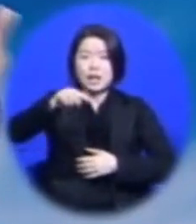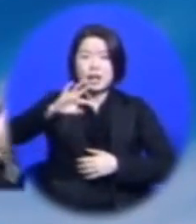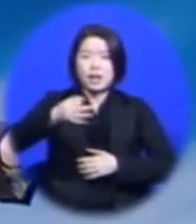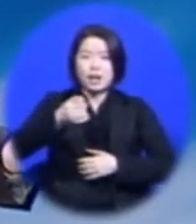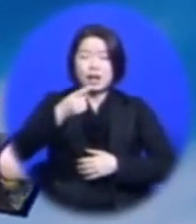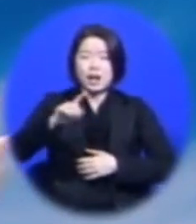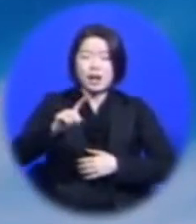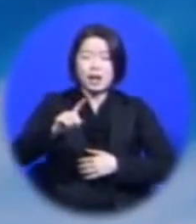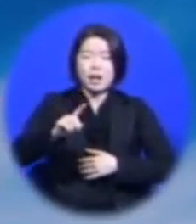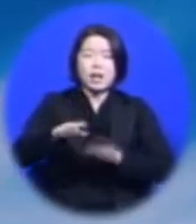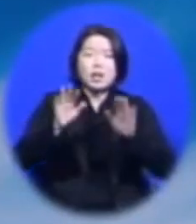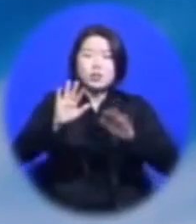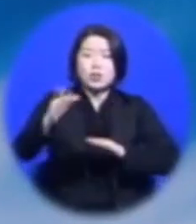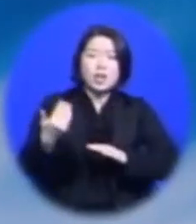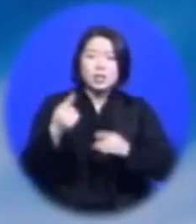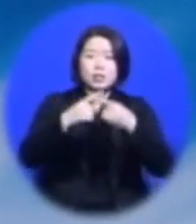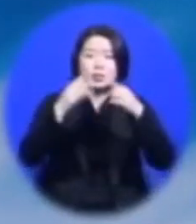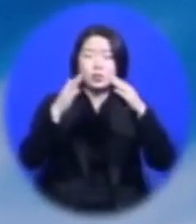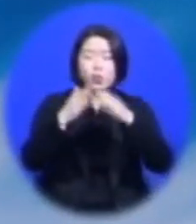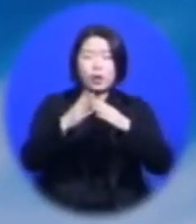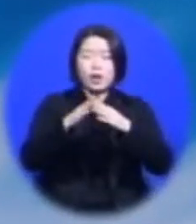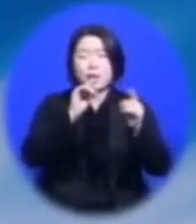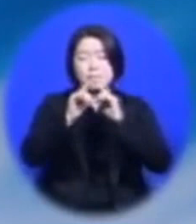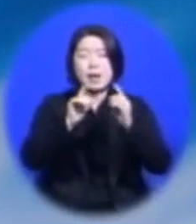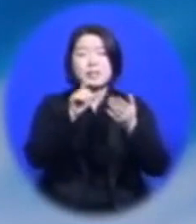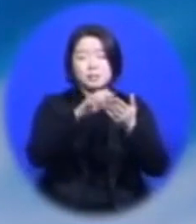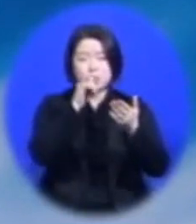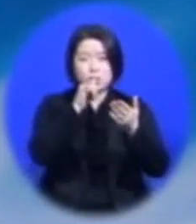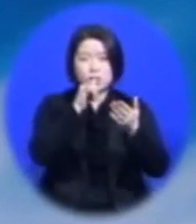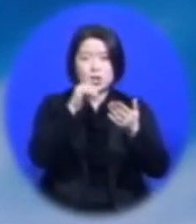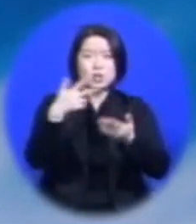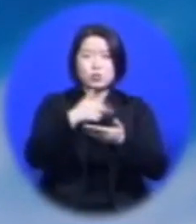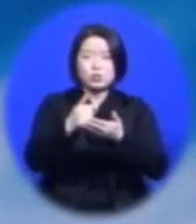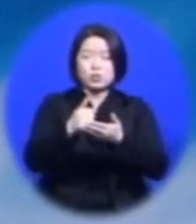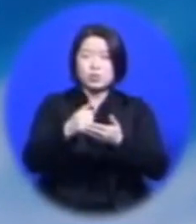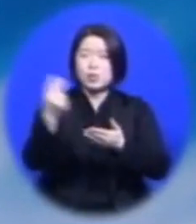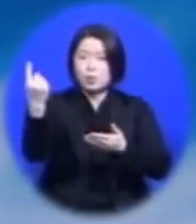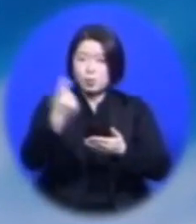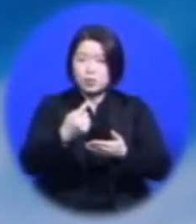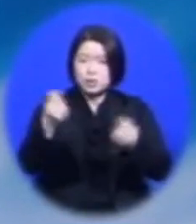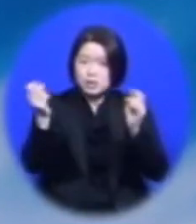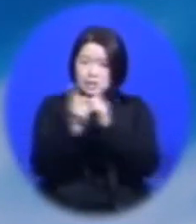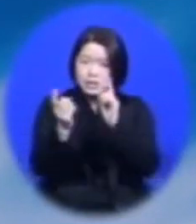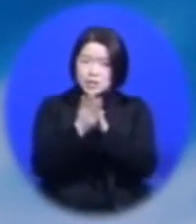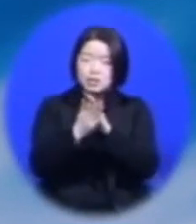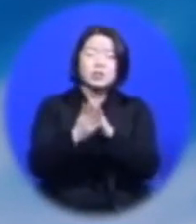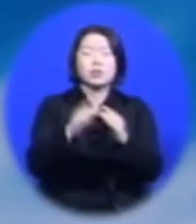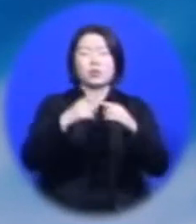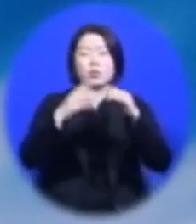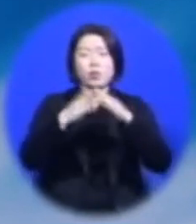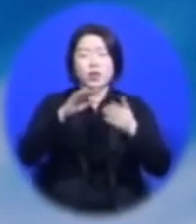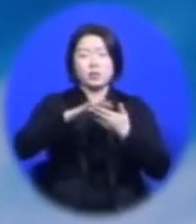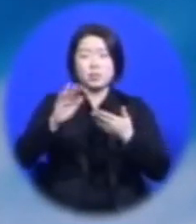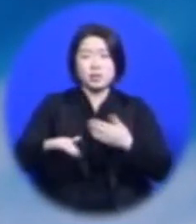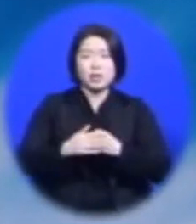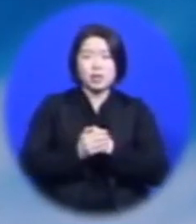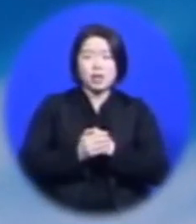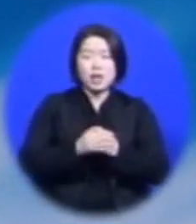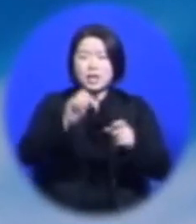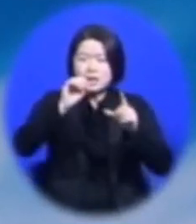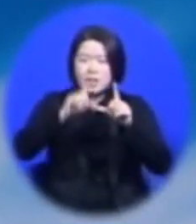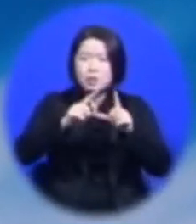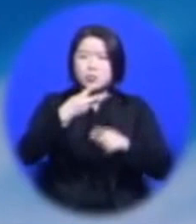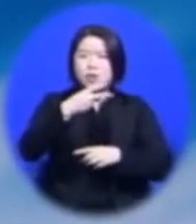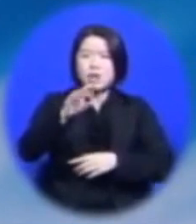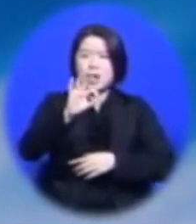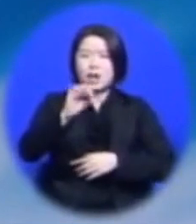현대교회를 상징한다고 말합니다. 우리 주님의 재림 바로 직전에 있었던 교회입니다. 대부분 그리스도인들이 라오디게아